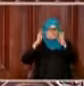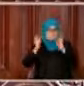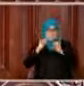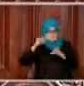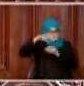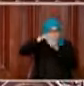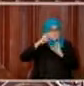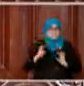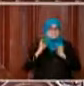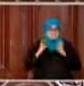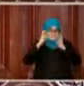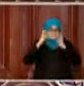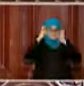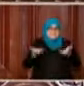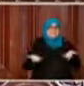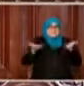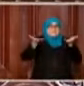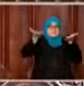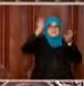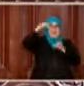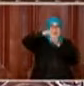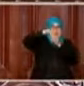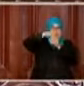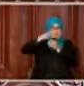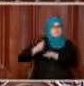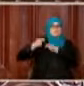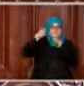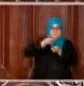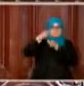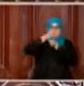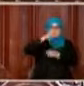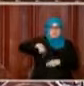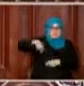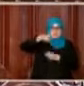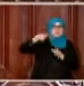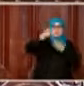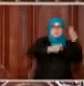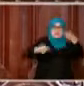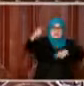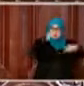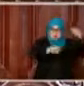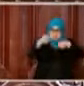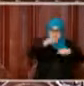وحتى نتخلص من التداين والقروض.